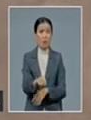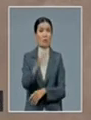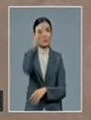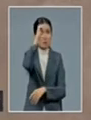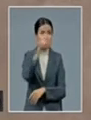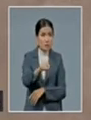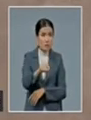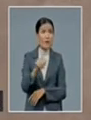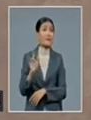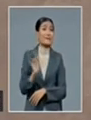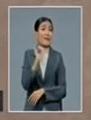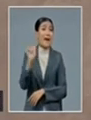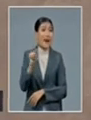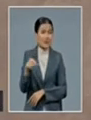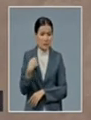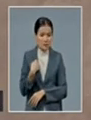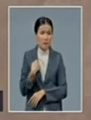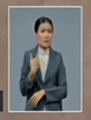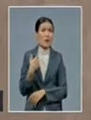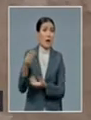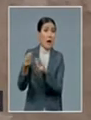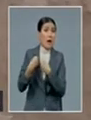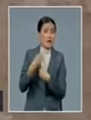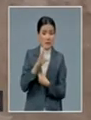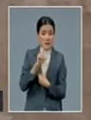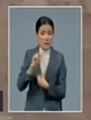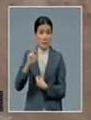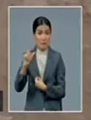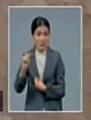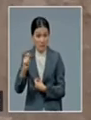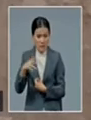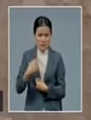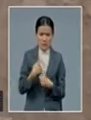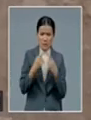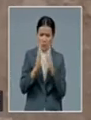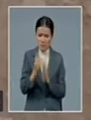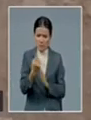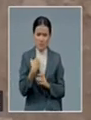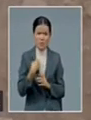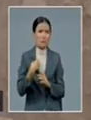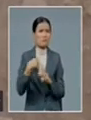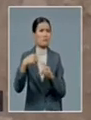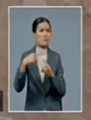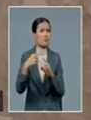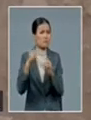ซึ่งญาติของคนงานที่สูญหายส่งมาให ้ ส่วนอีก1รายDNAตรงกันเพียงแค่บางส่วนเท่านั้นค่ะ